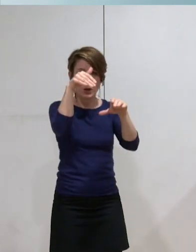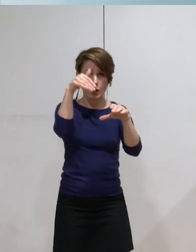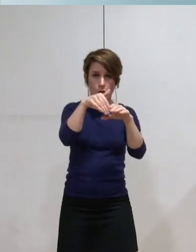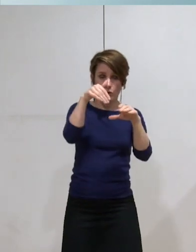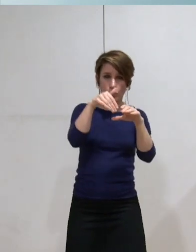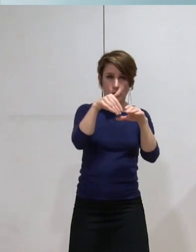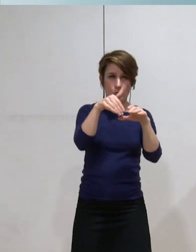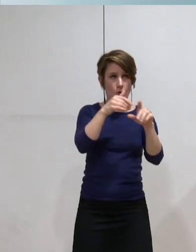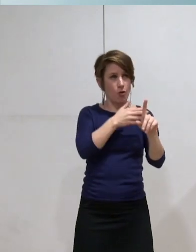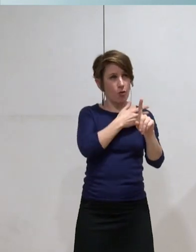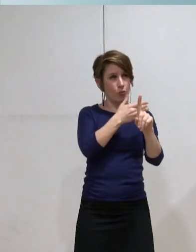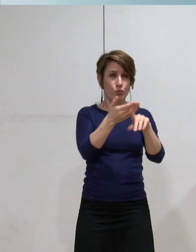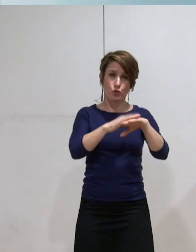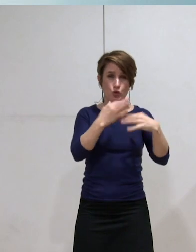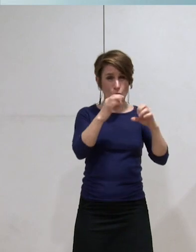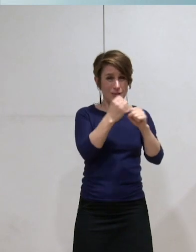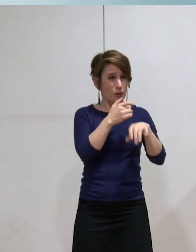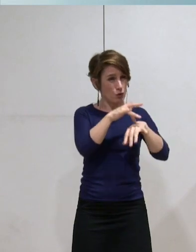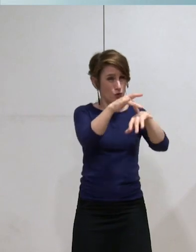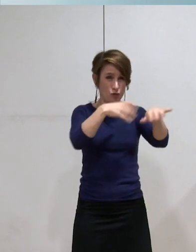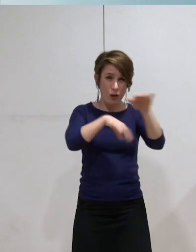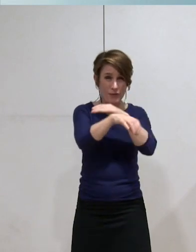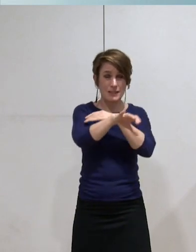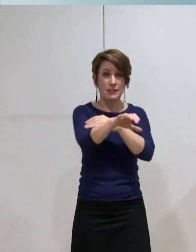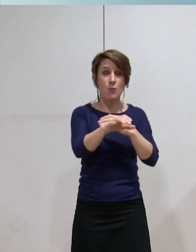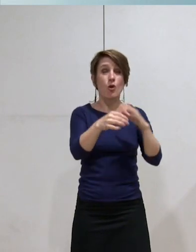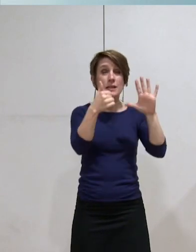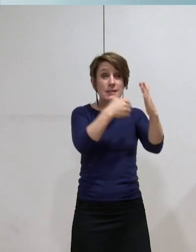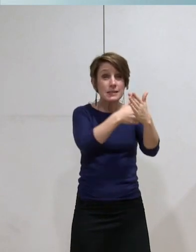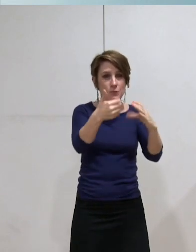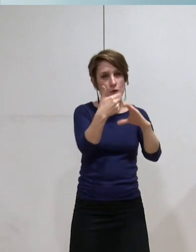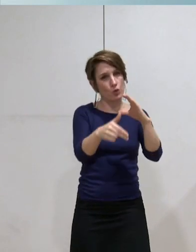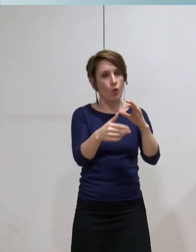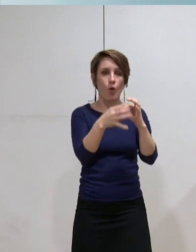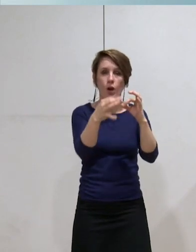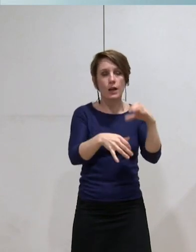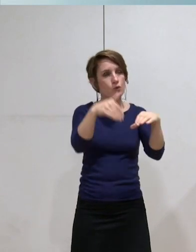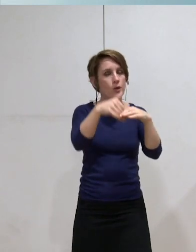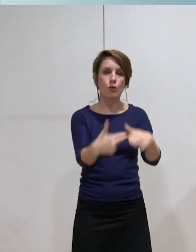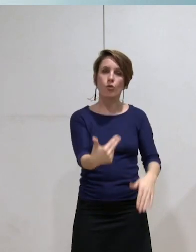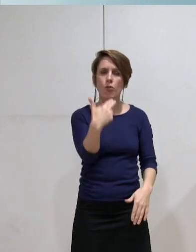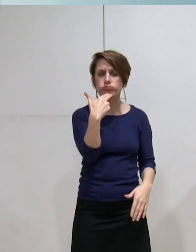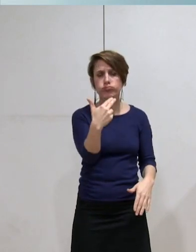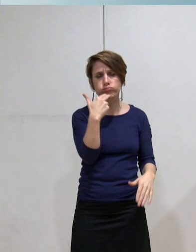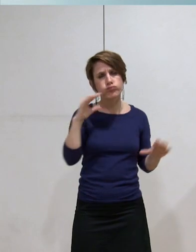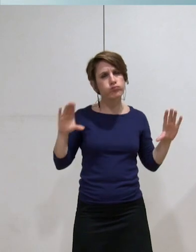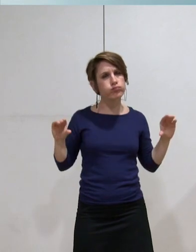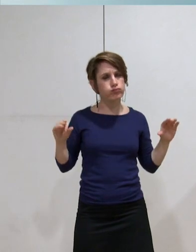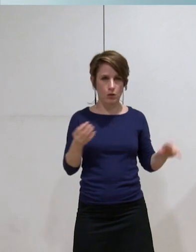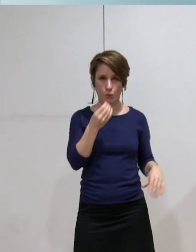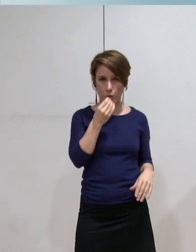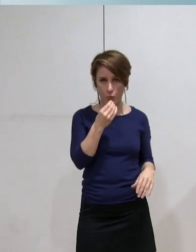d'euros qui ont été investis ces 10 dernières années et qui effectivement amènent à une qualité relativement importante quant à la